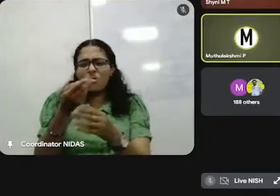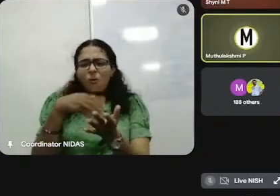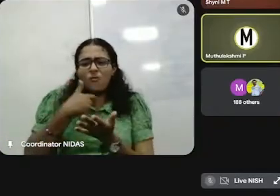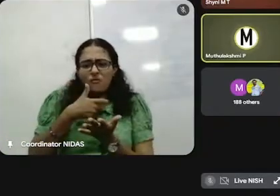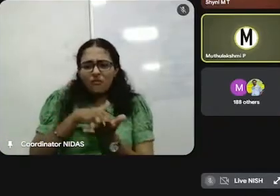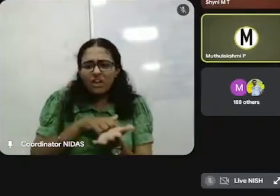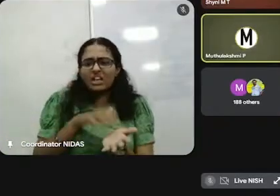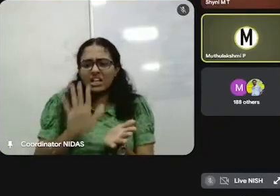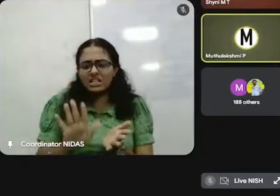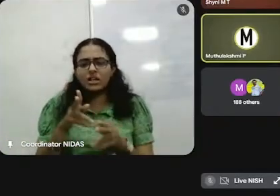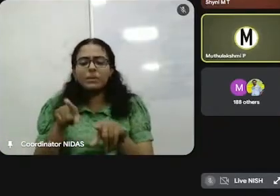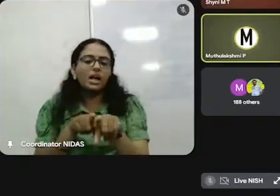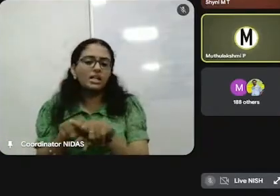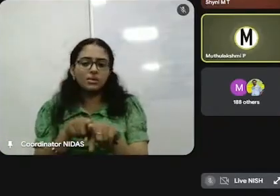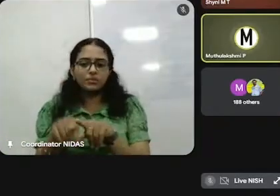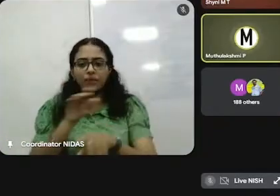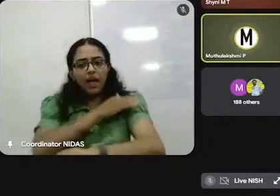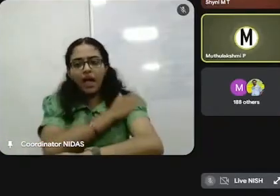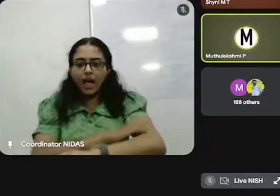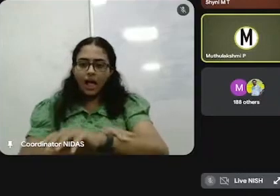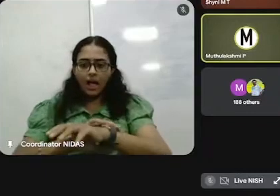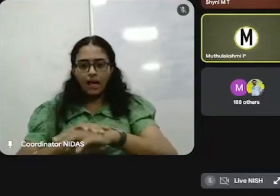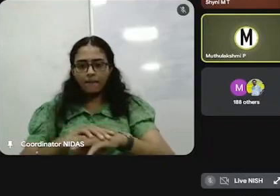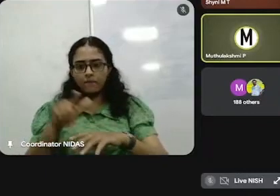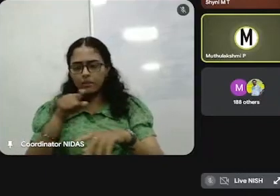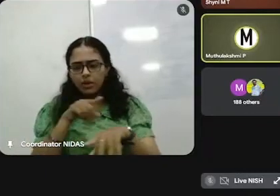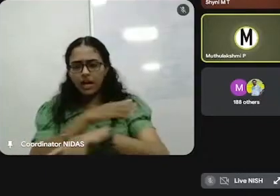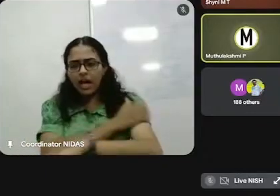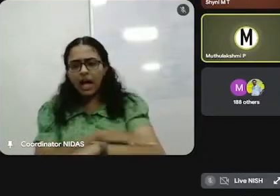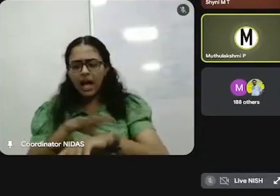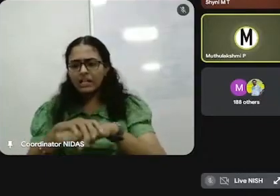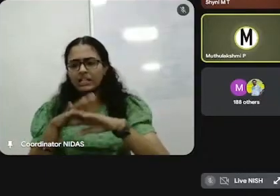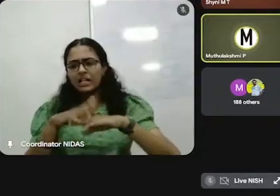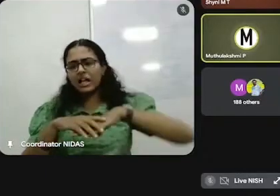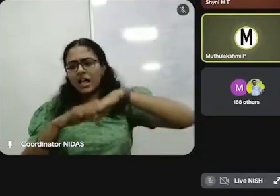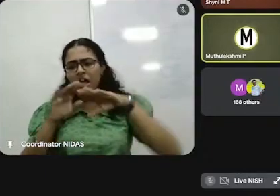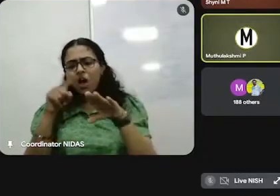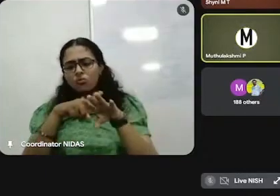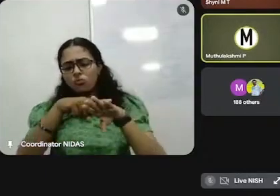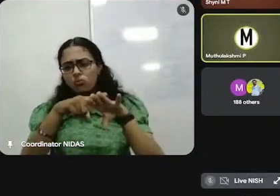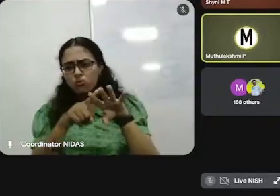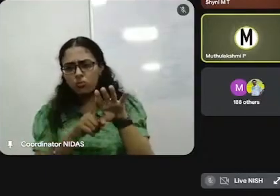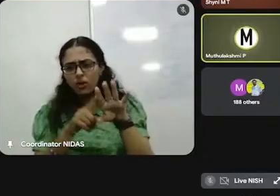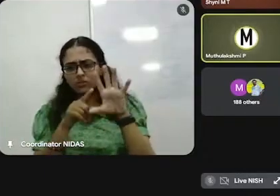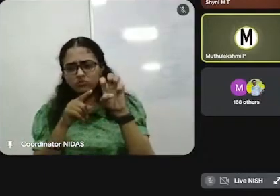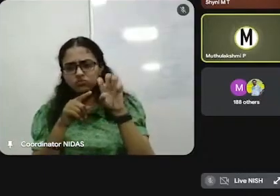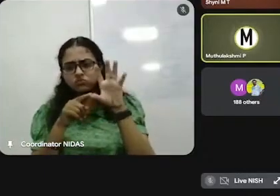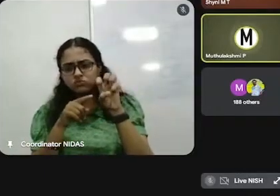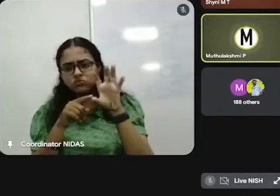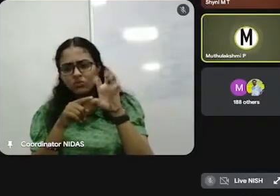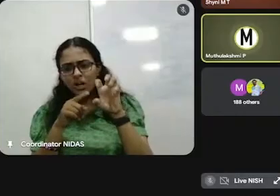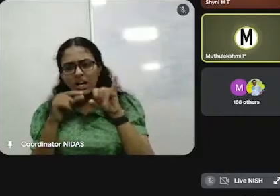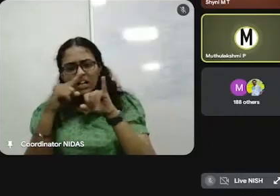സേ ഫോർ എക്സാമ്പിൾ ഹാൻഡ് ഫങ്ഷൻസിന് പറഞ്ഞതല്ലേ മാം, സോ അപ്പോ എല്ലാ വിരലും വന്നിട്ടുള്ള മടക്കാൻ പറ്റും. ബട്ട് ലിറ്റിൽ ഫിംഗറിന്